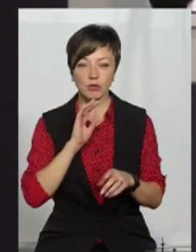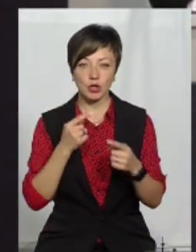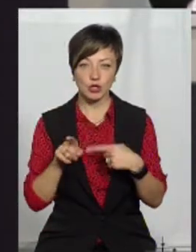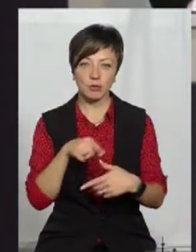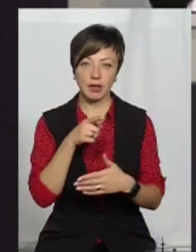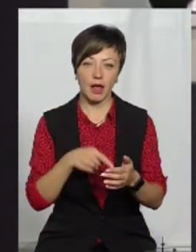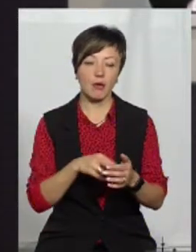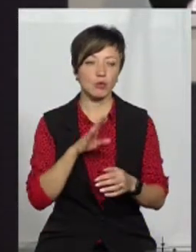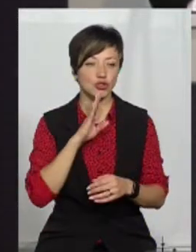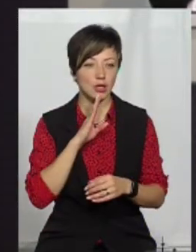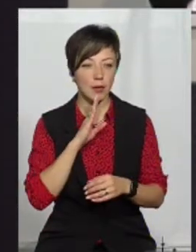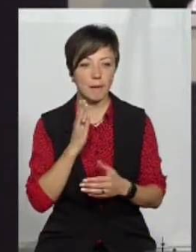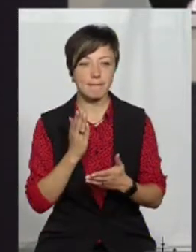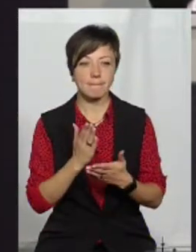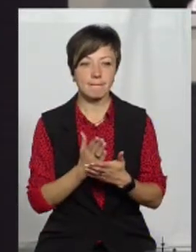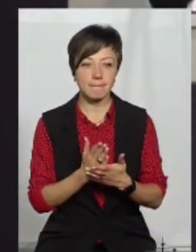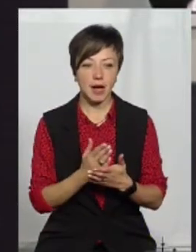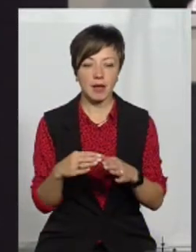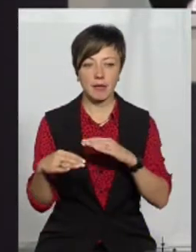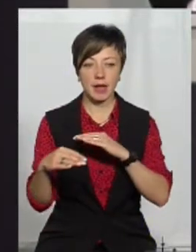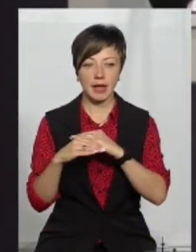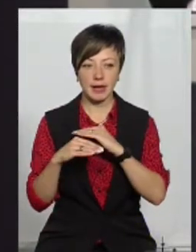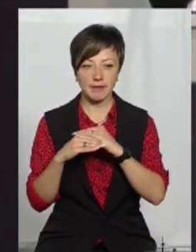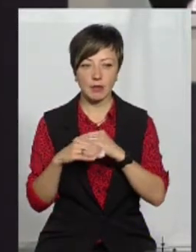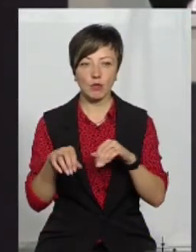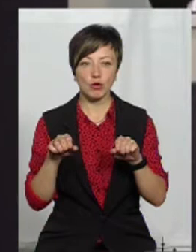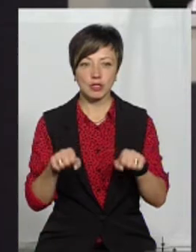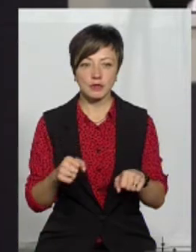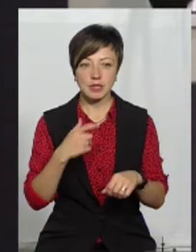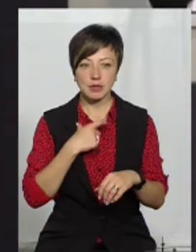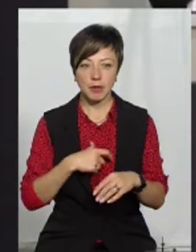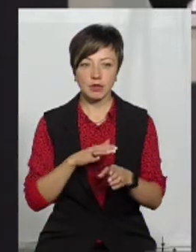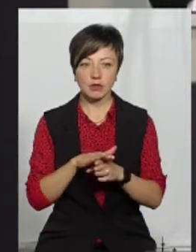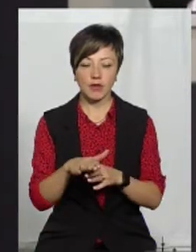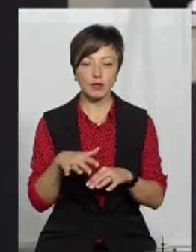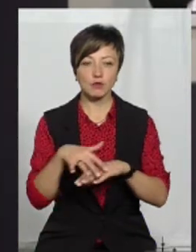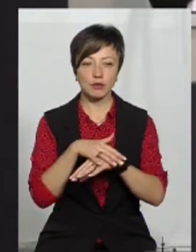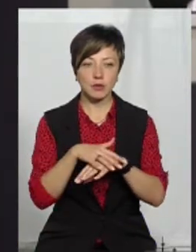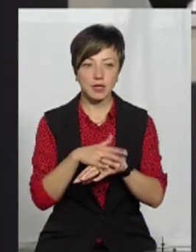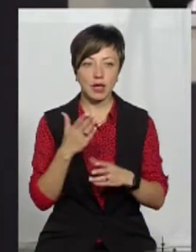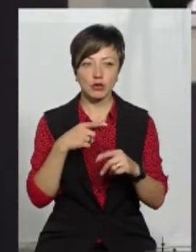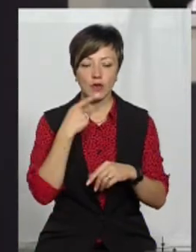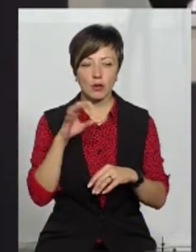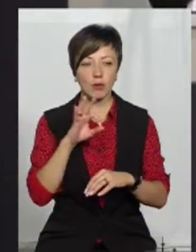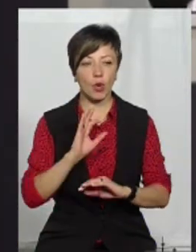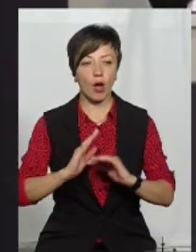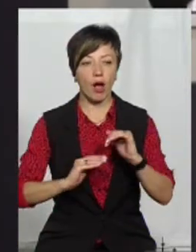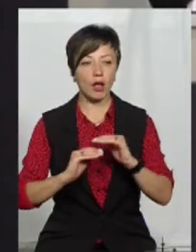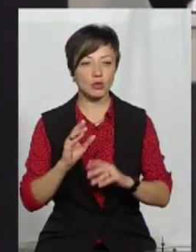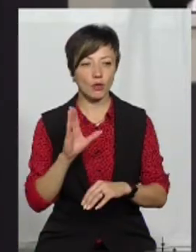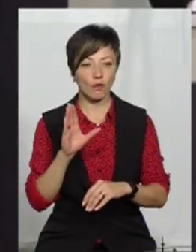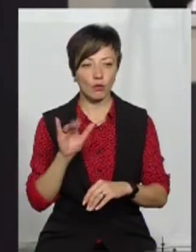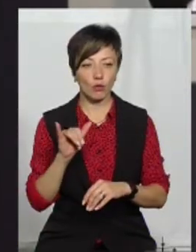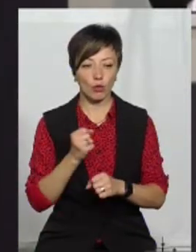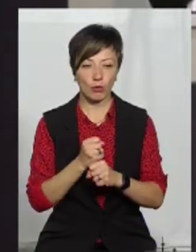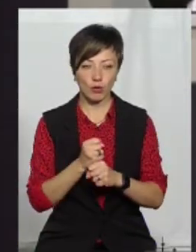питання по жінкам. Має мати рівні можливості себе реалізувати у суспільстві. Якщо ми говоримо про саме кадрову роботу, можливо, в юстиції,